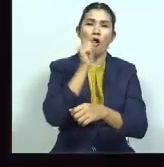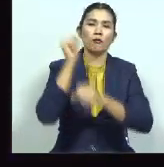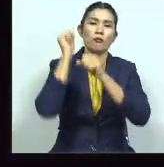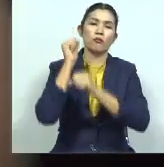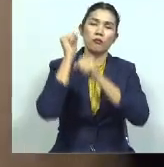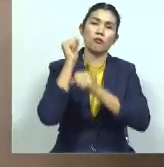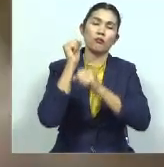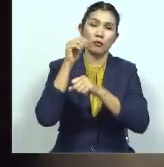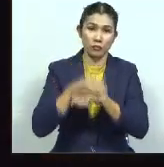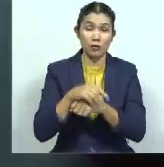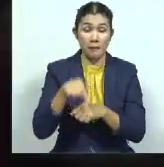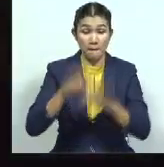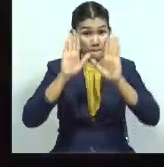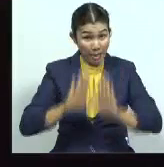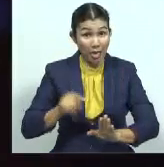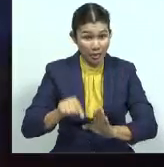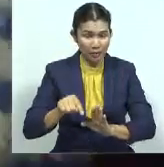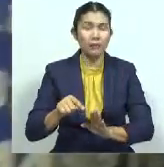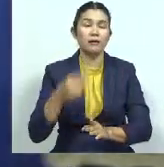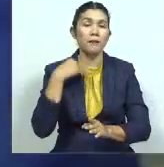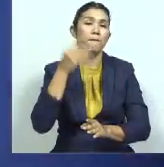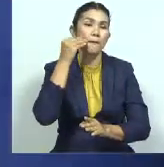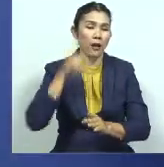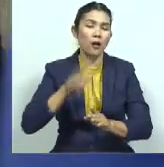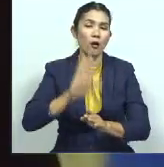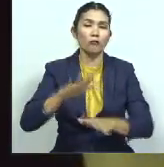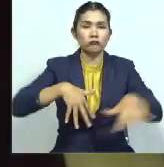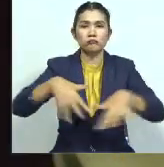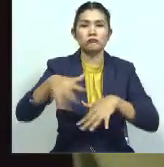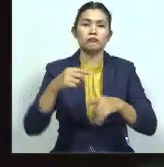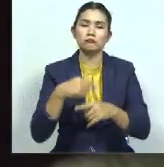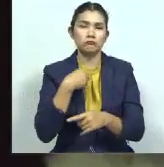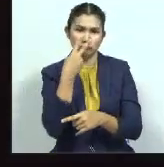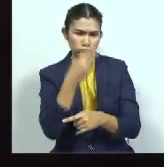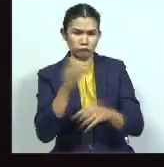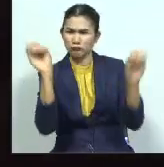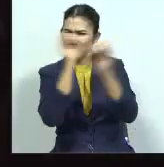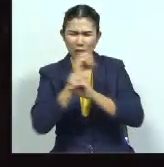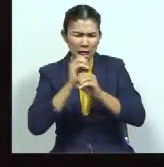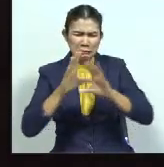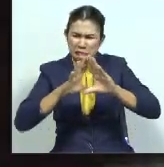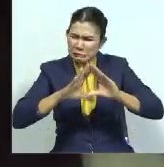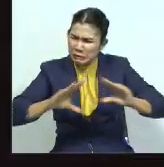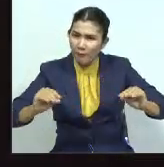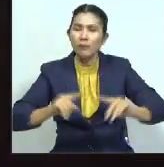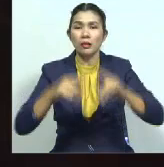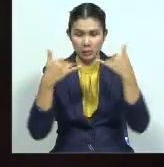แห่นางแมวค่ะพิธีกรรมนี้ชาวบ้านที่โนนน้ำอ้อมบอกว่าไม่เคยเห็นพิธีกรรมแบบนี้มานานมากแ